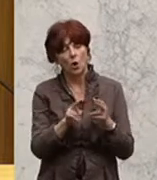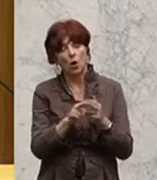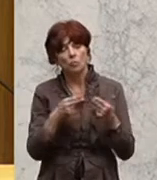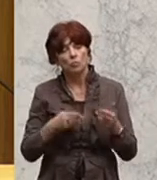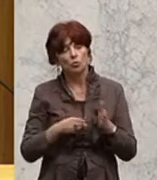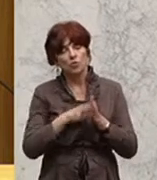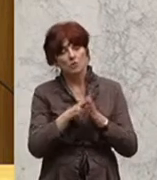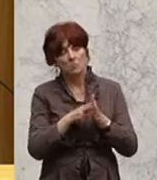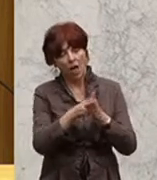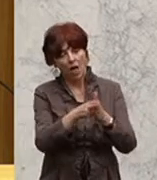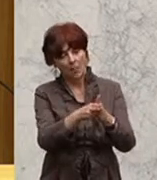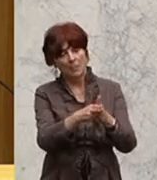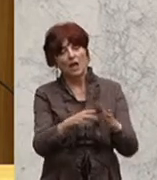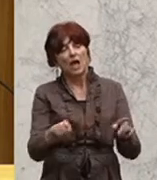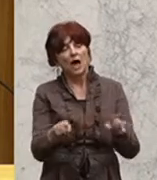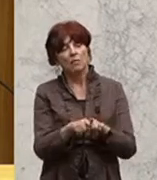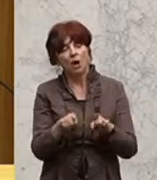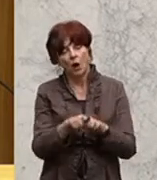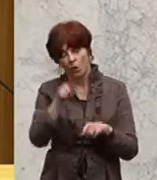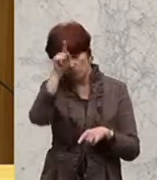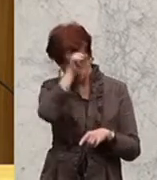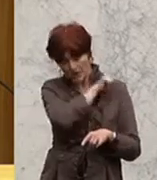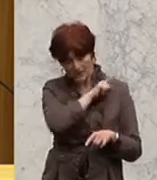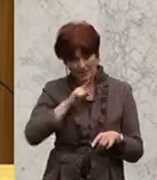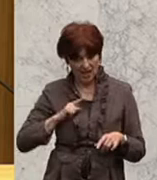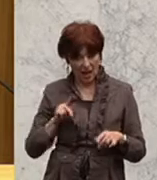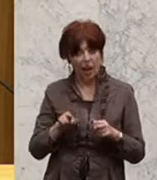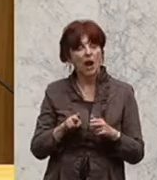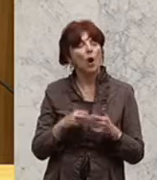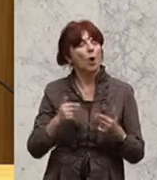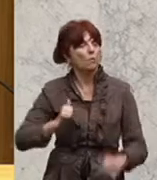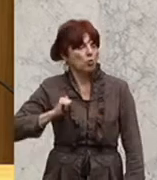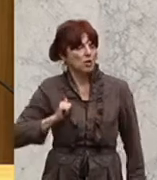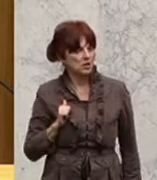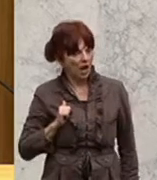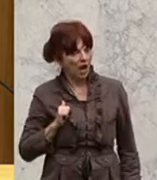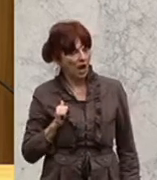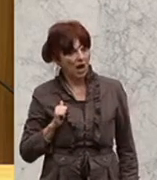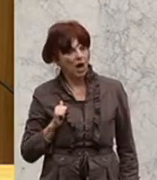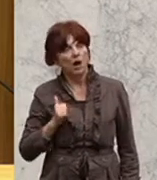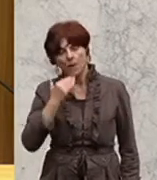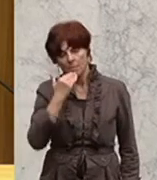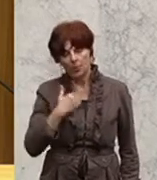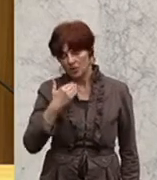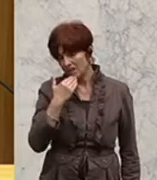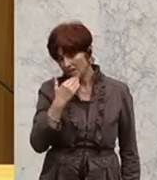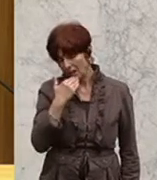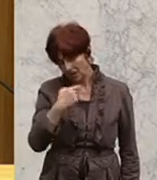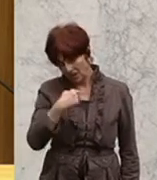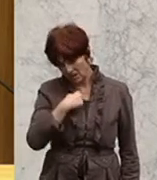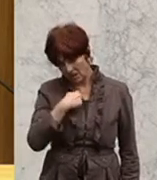Bundesbahn, aber auch bei der Polizei und beim Bundesheer für die Hilfe. Ich war selbst zweimal ganz